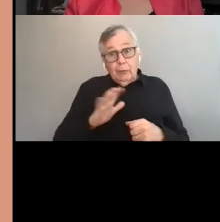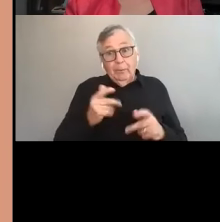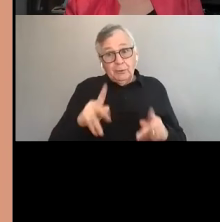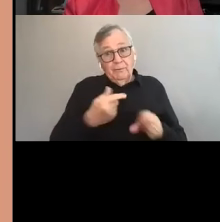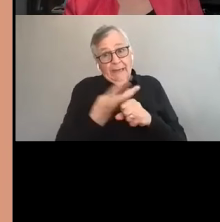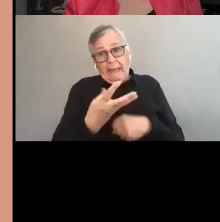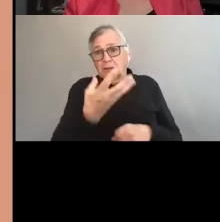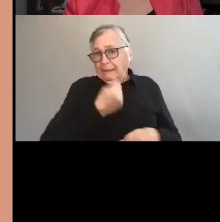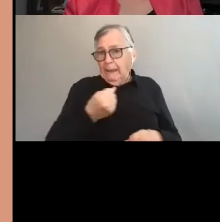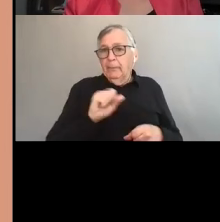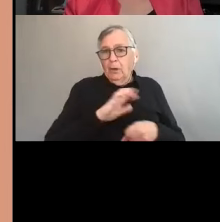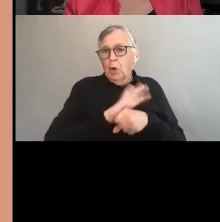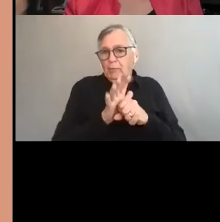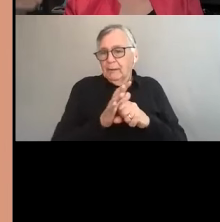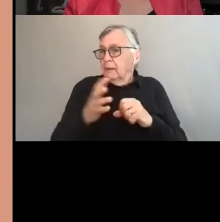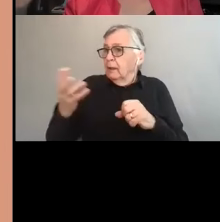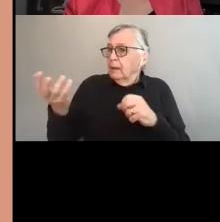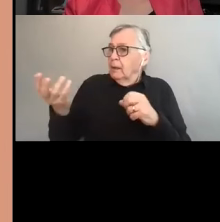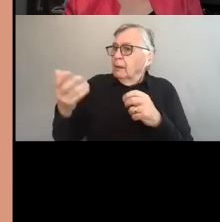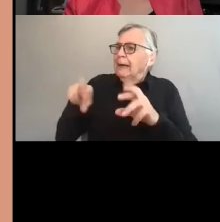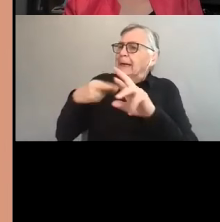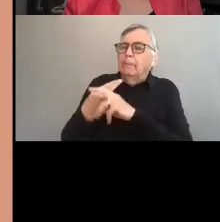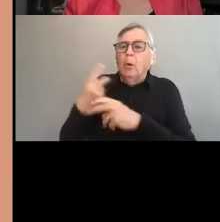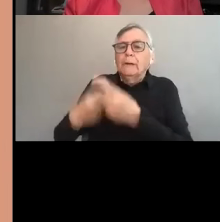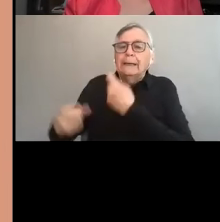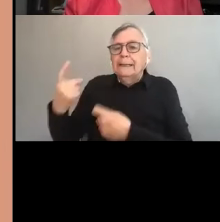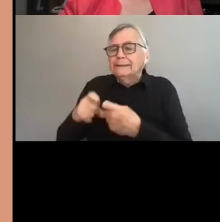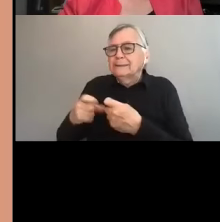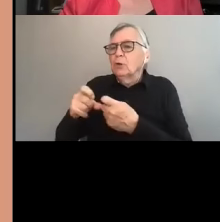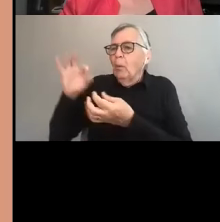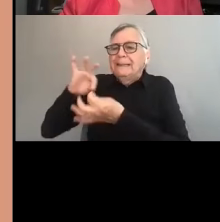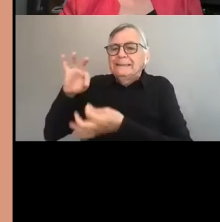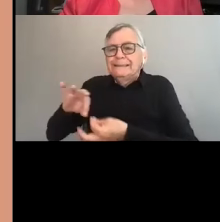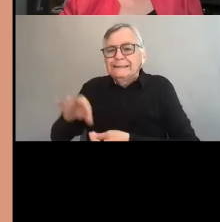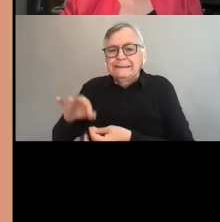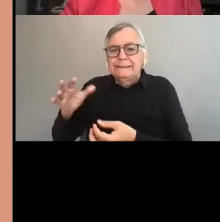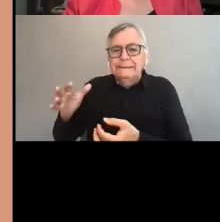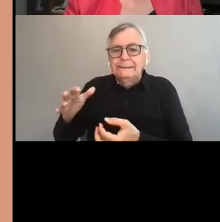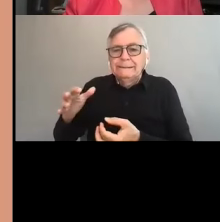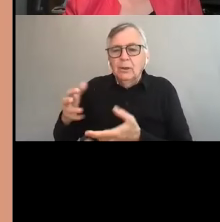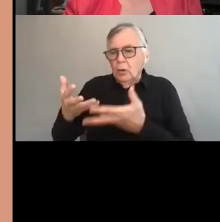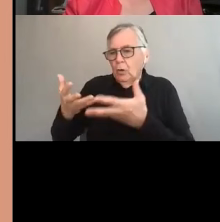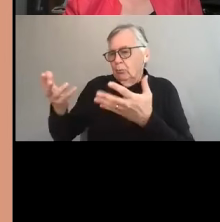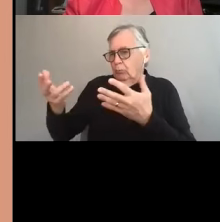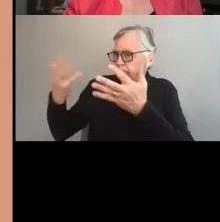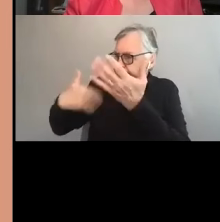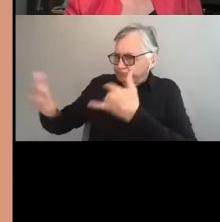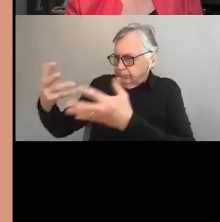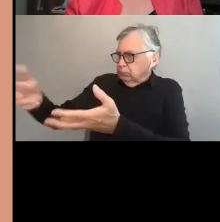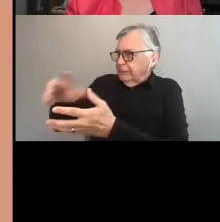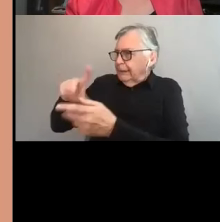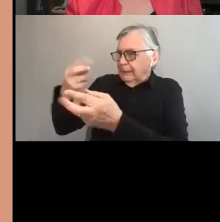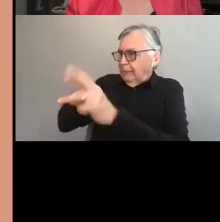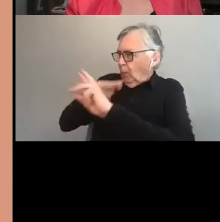COVID. S'ils ont fait la COVID, on va leur demander de répondre à des questions un petit peu plus précises. Tout ça pour pouvoir bien documenter